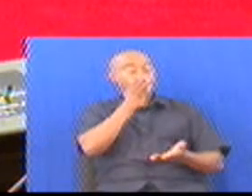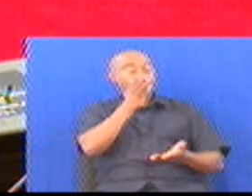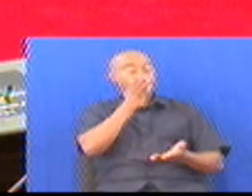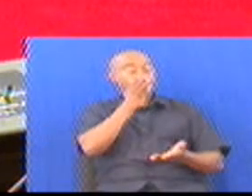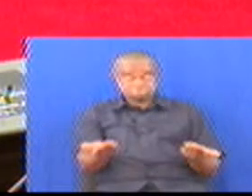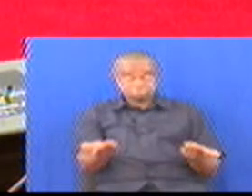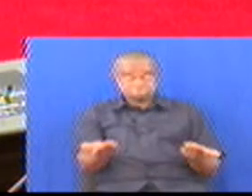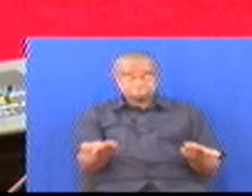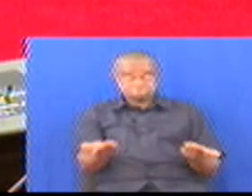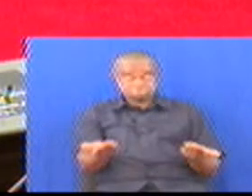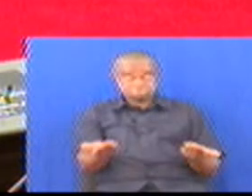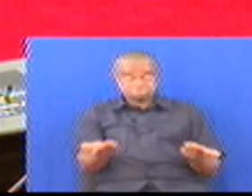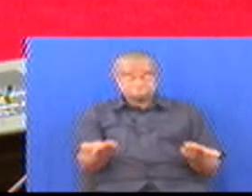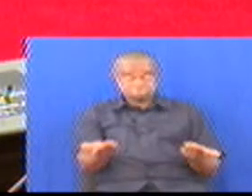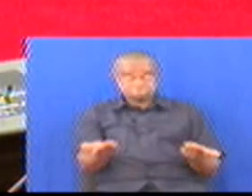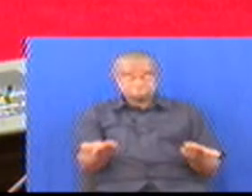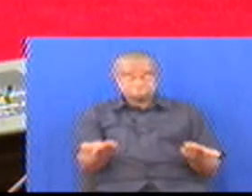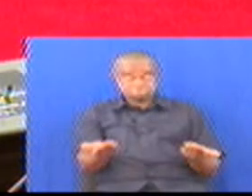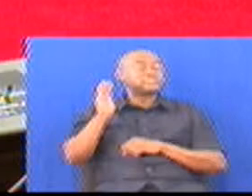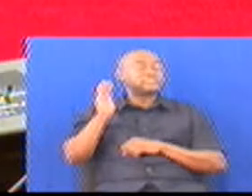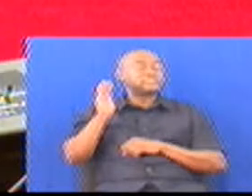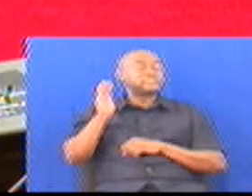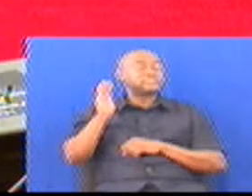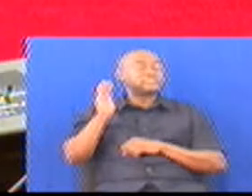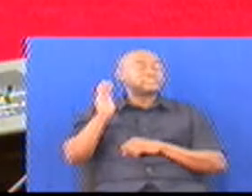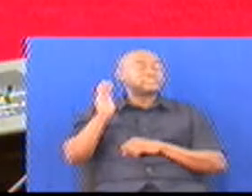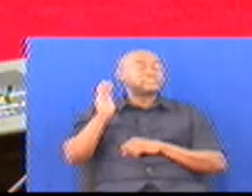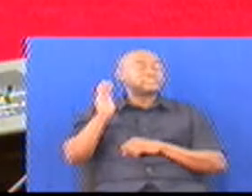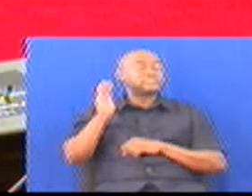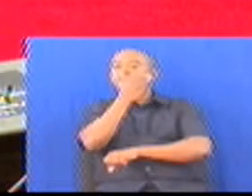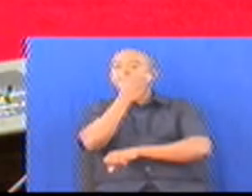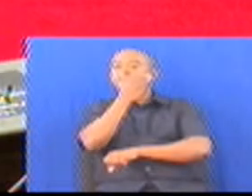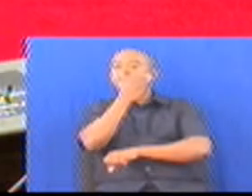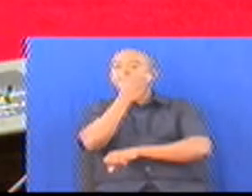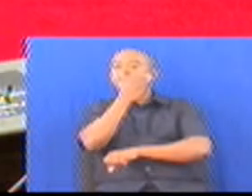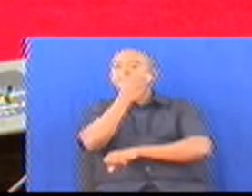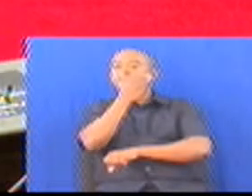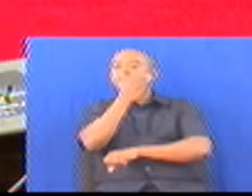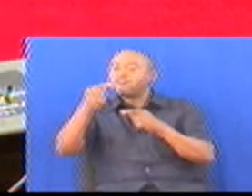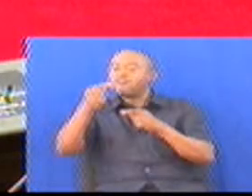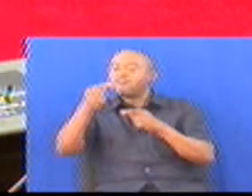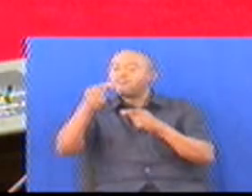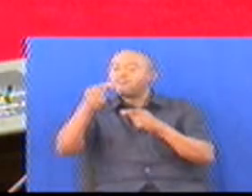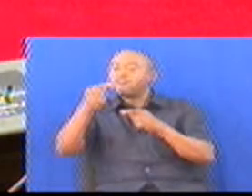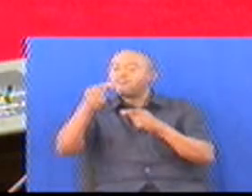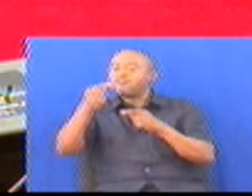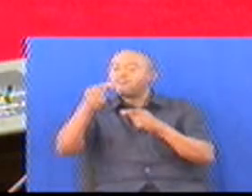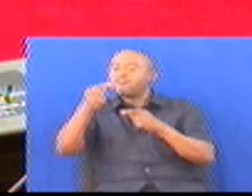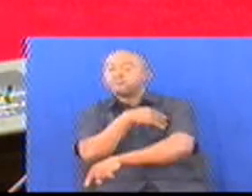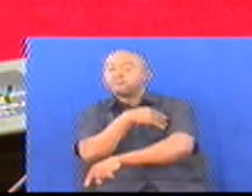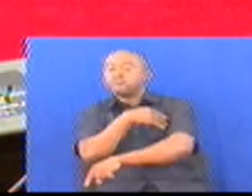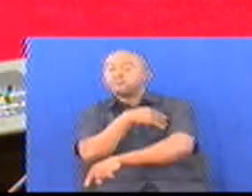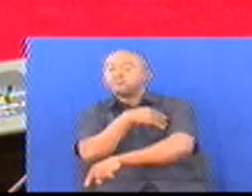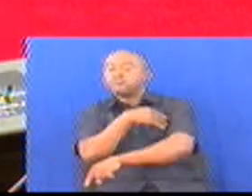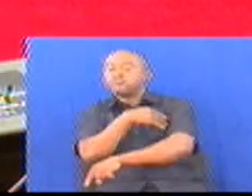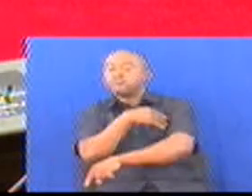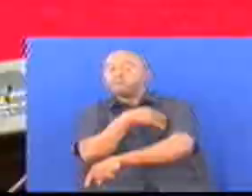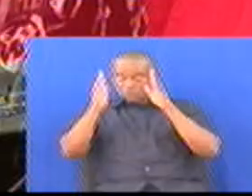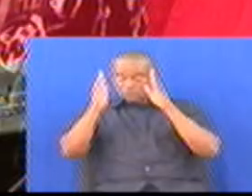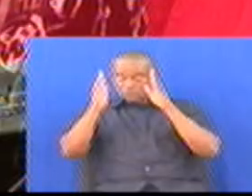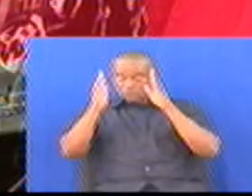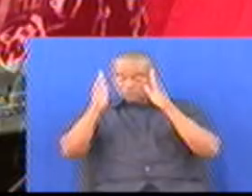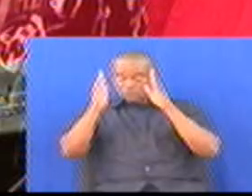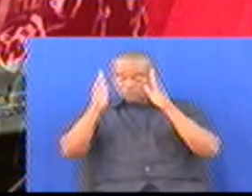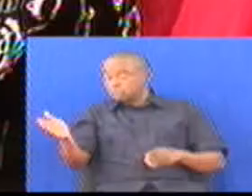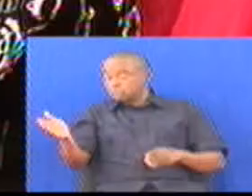na wananchi kusafiri kutoka sehemu moja kwenda nyingine. Mheshimiwa Speaker, hatua iliyofikiwa katika